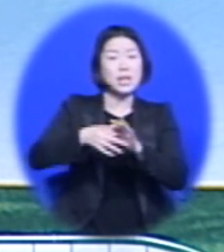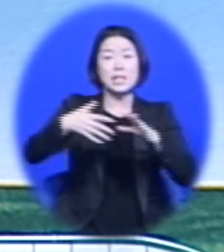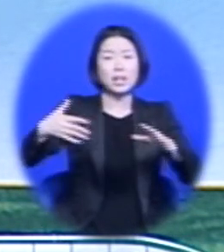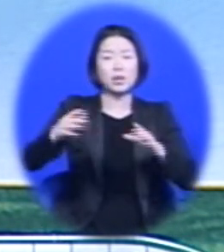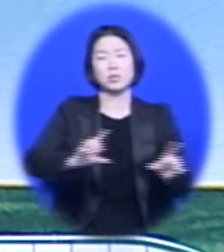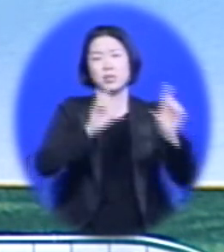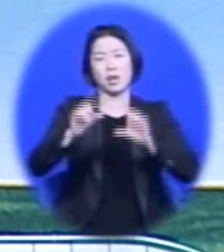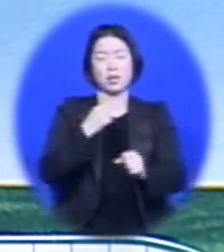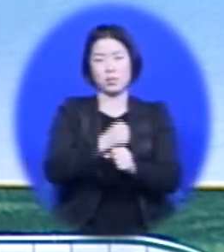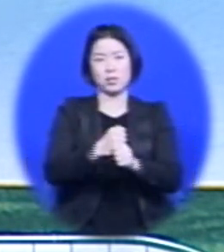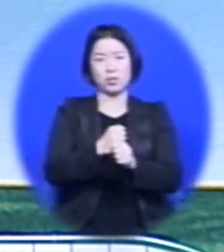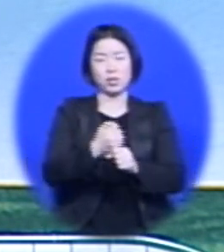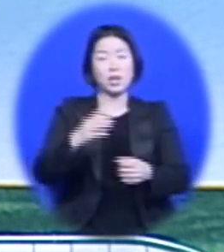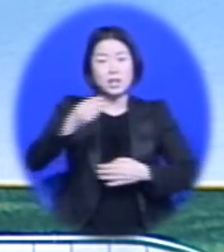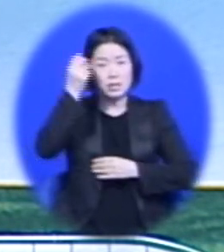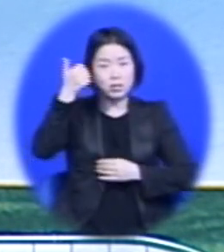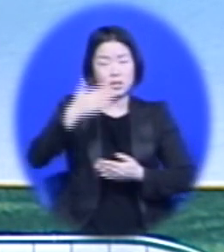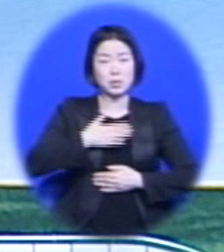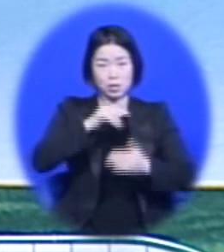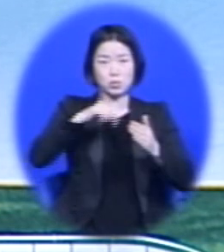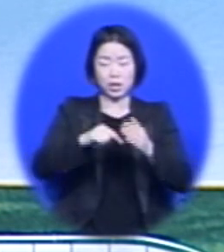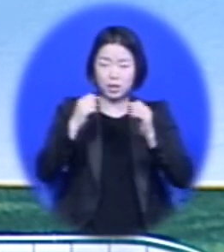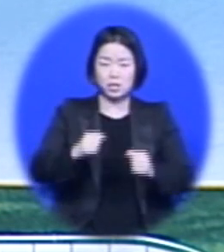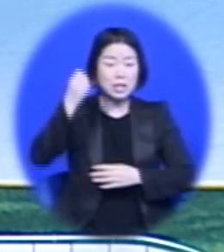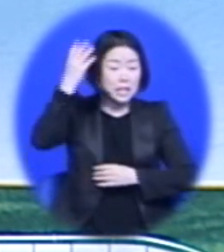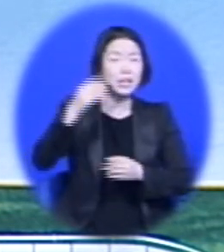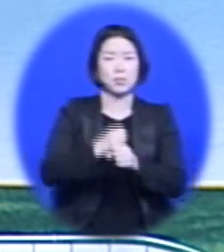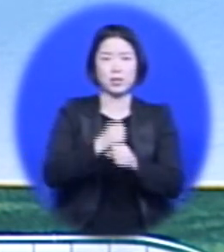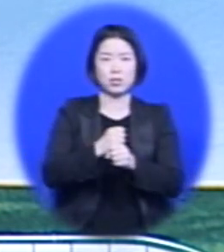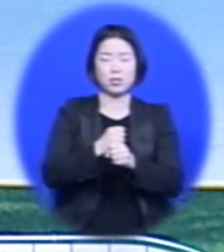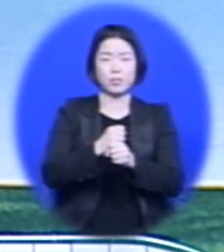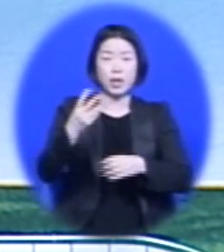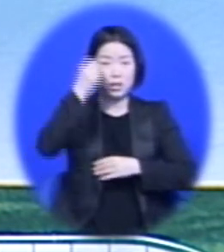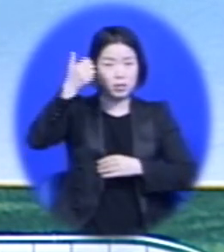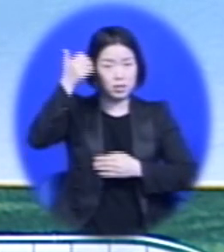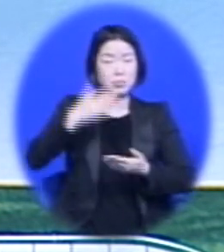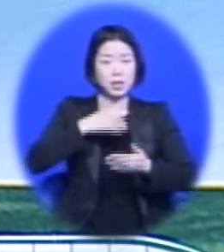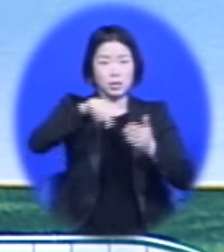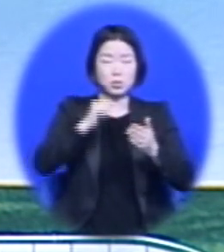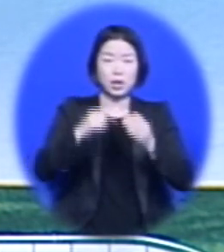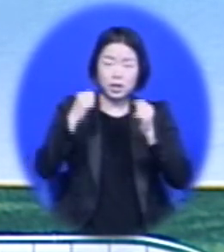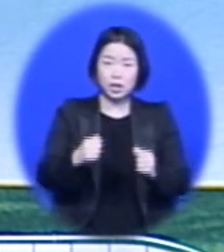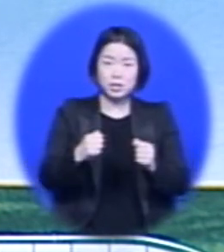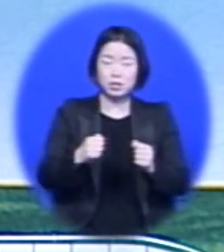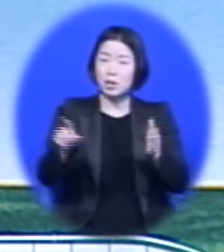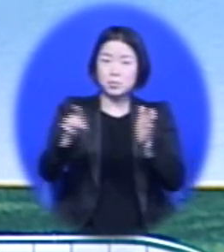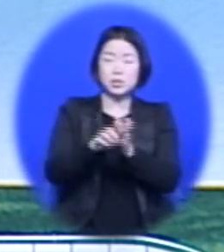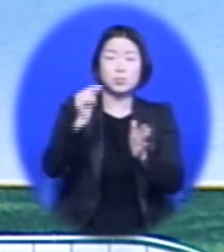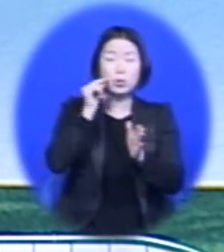것입니다. 성령님이 내 속에 계신 것도 잊어버리게 만듭니다. 성령님이 내 속에 계신 것을 전혀 믿지 못하게